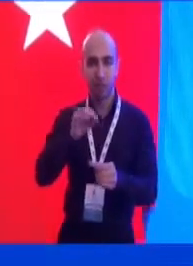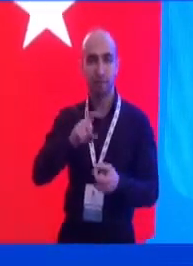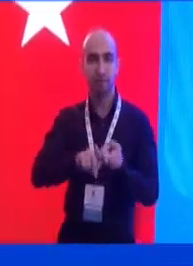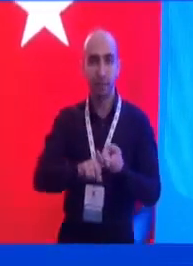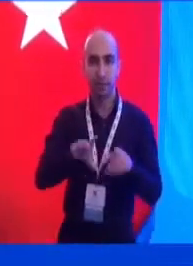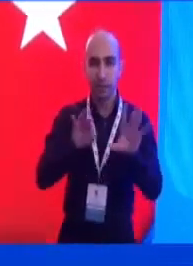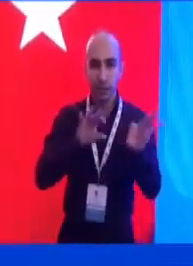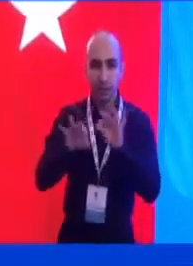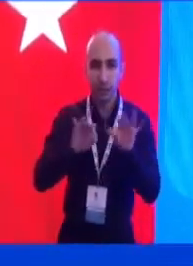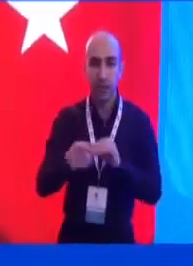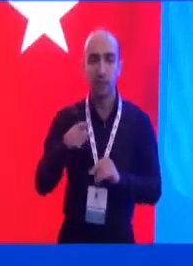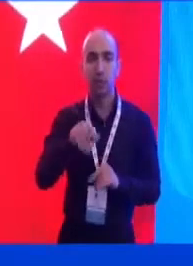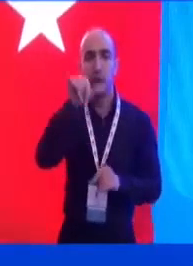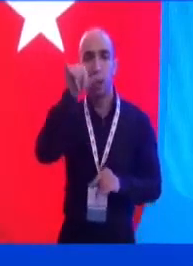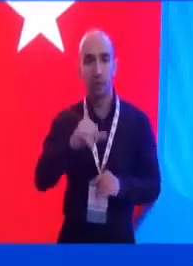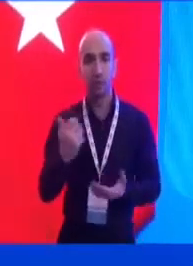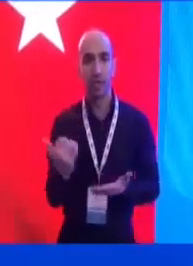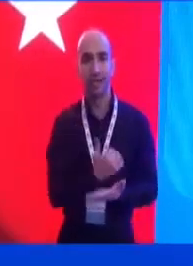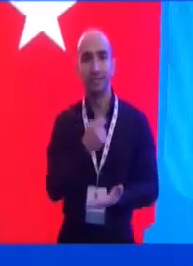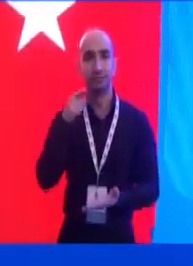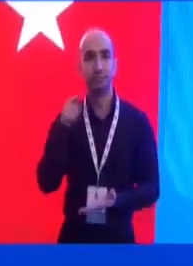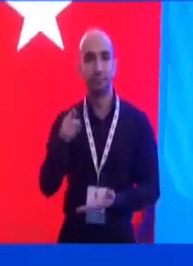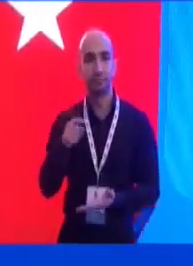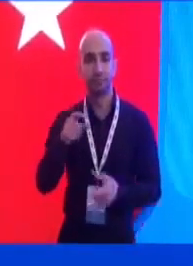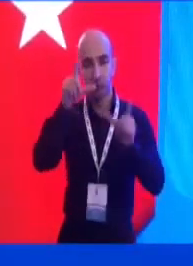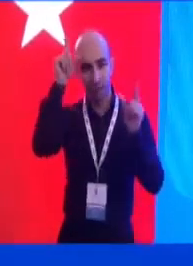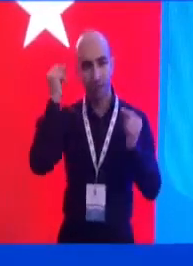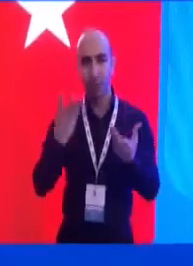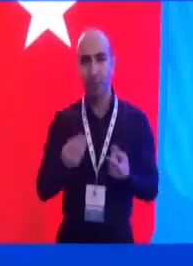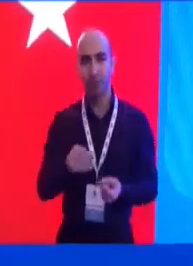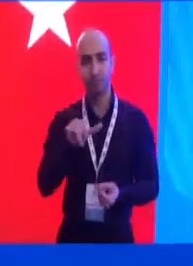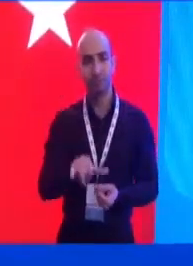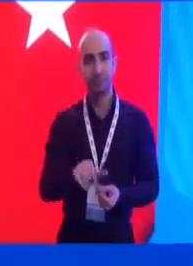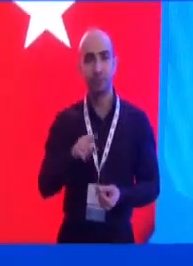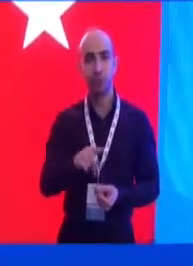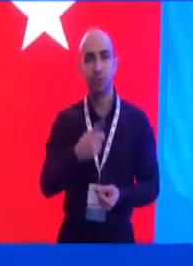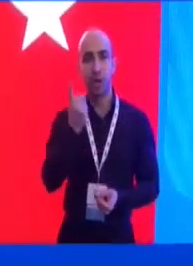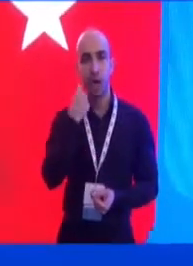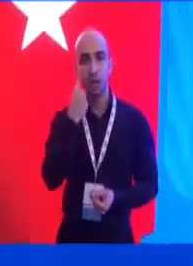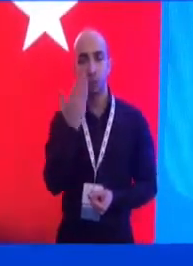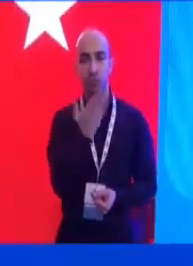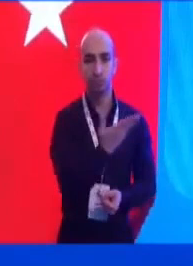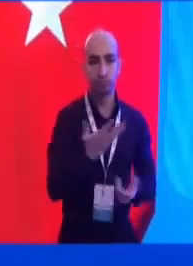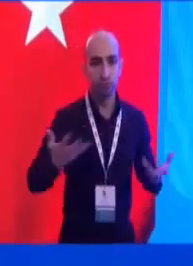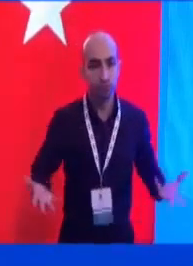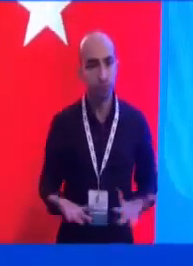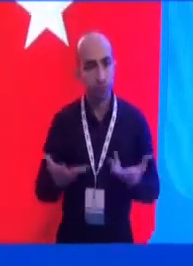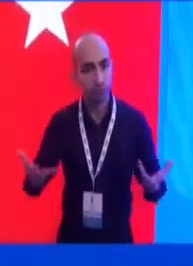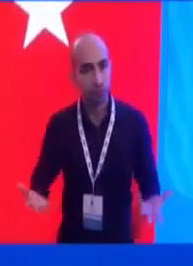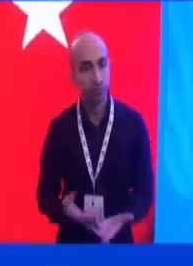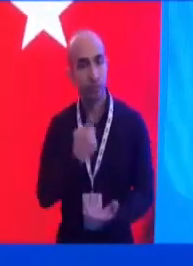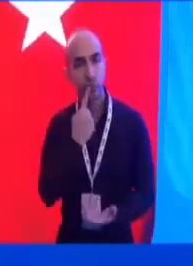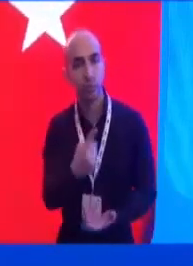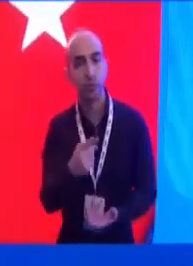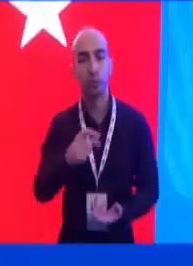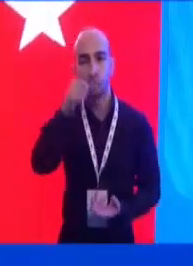hakkını kazanmalarıyla taçlanmış oldu. Böylece Gazi Mustafa Kemal Atatürk'ün teşvikleriyle